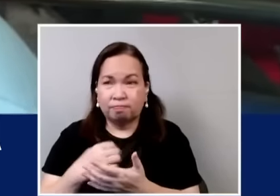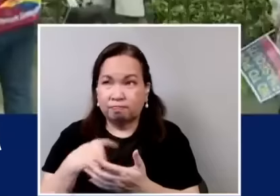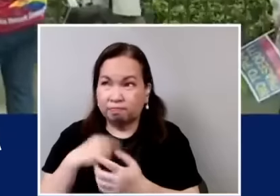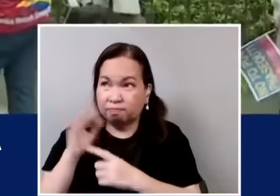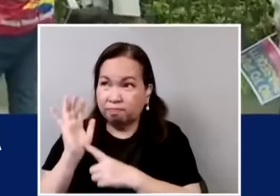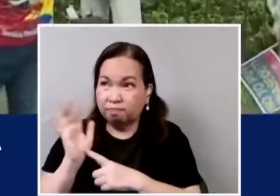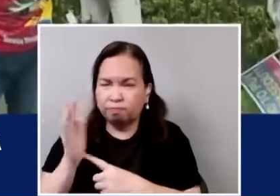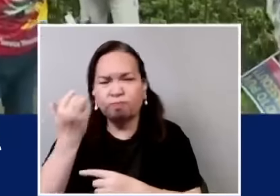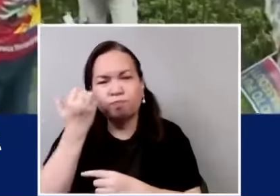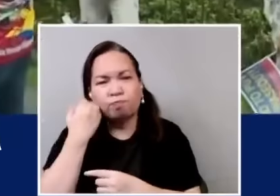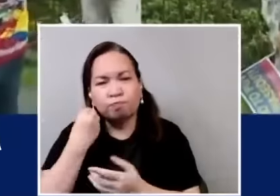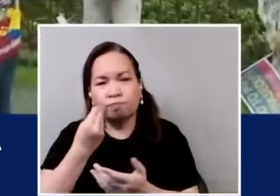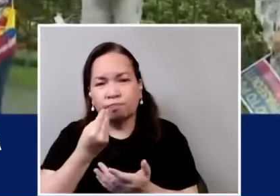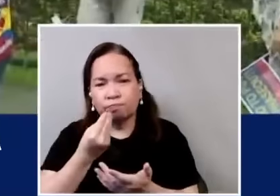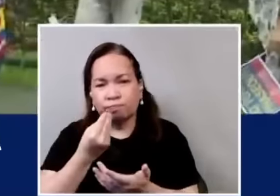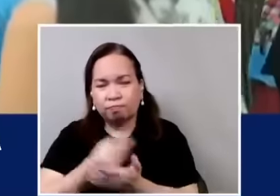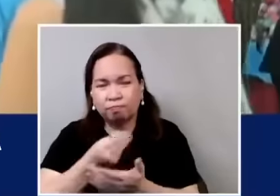bumiyahe.